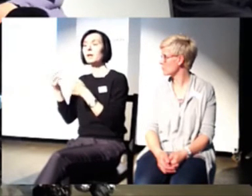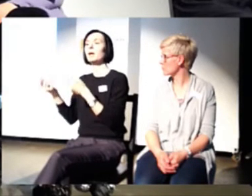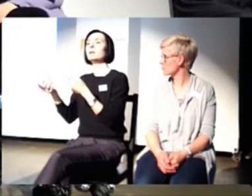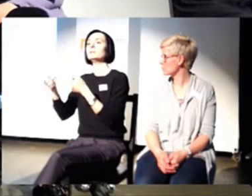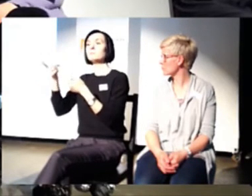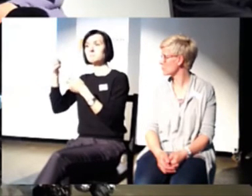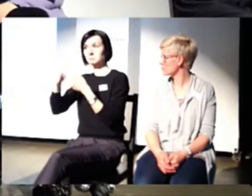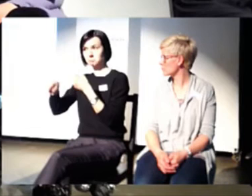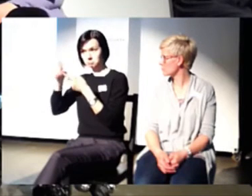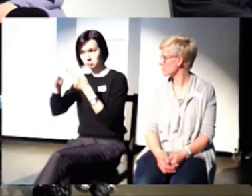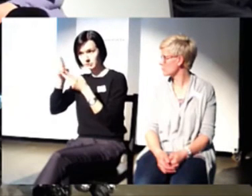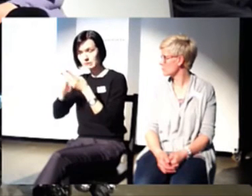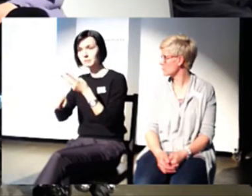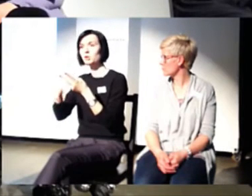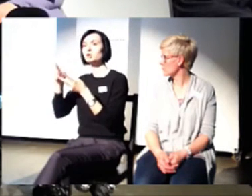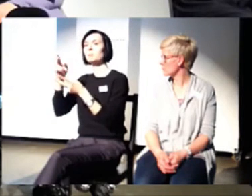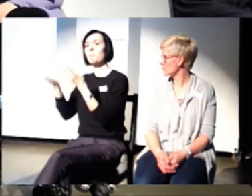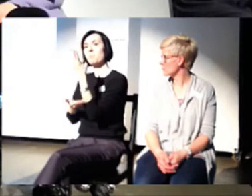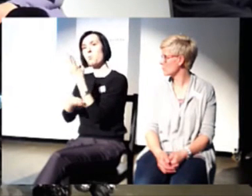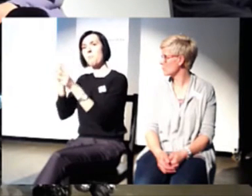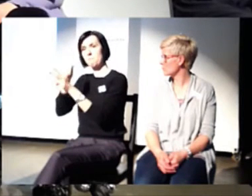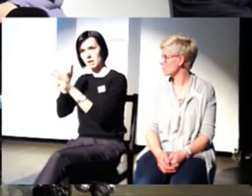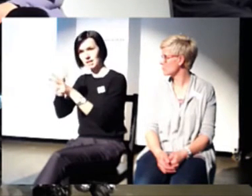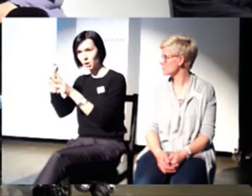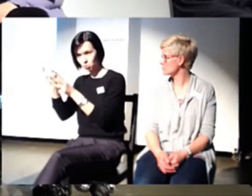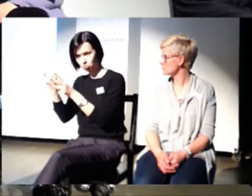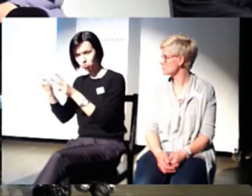voi puutyöt tehdä. Ja